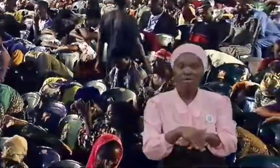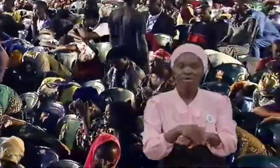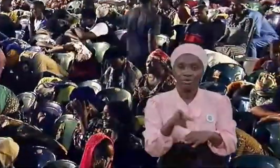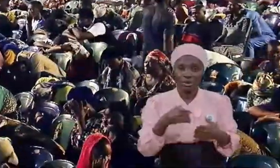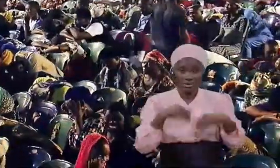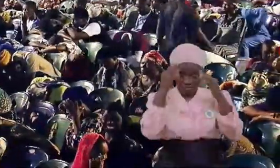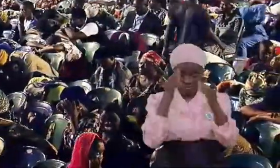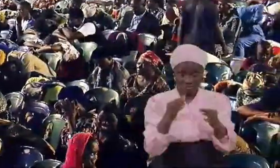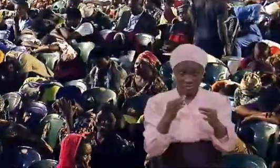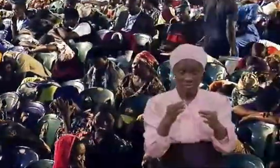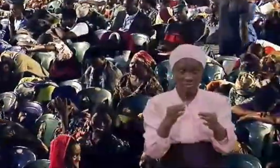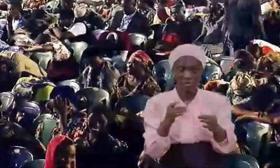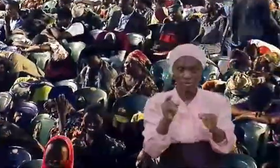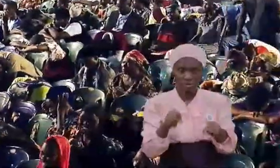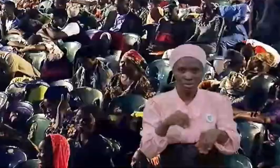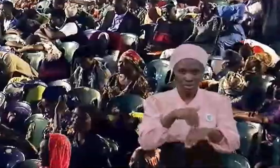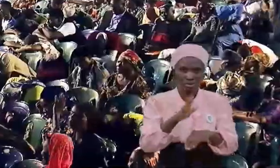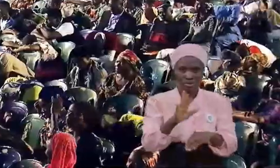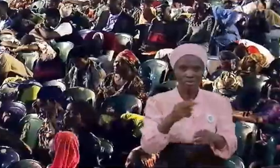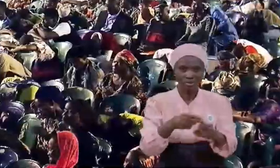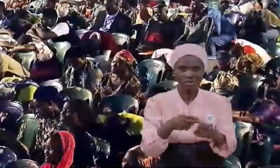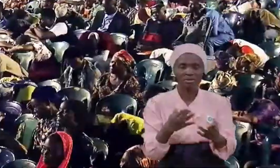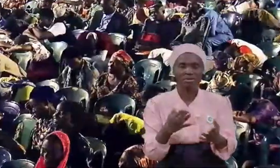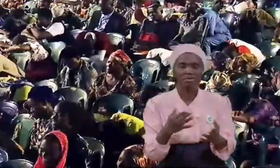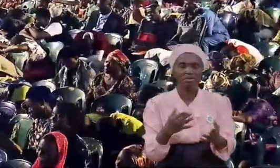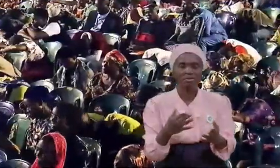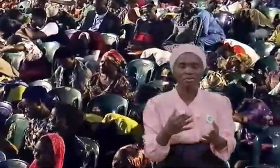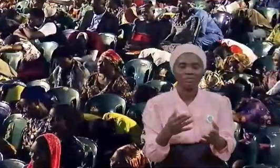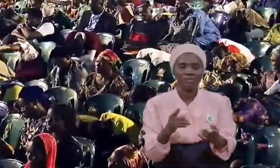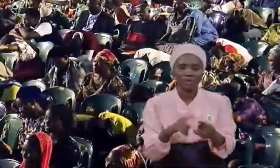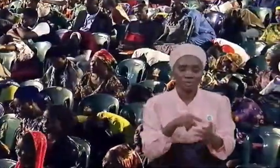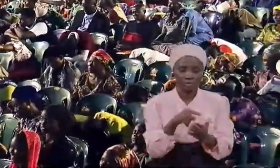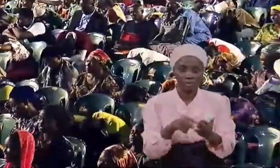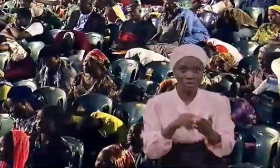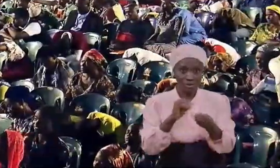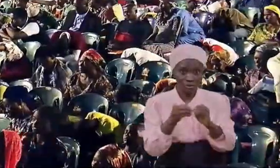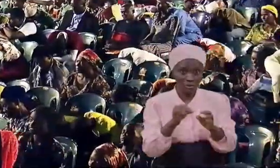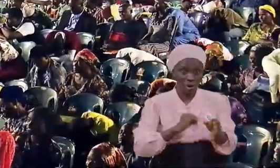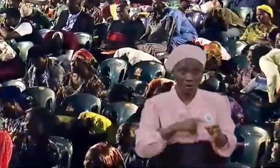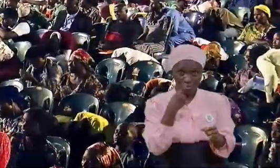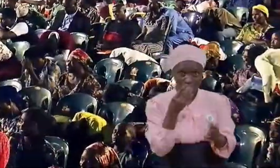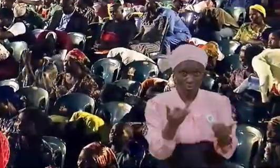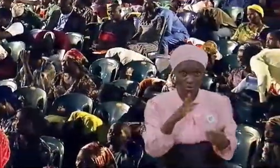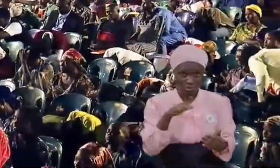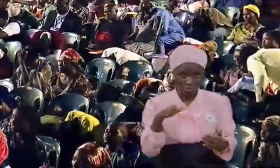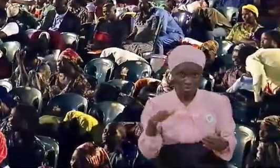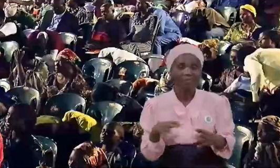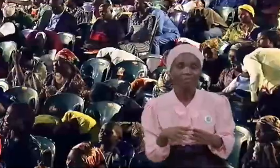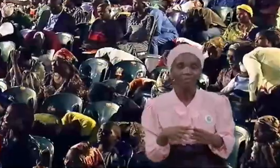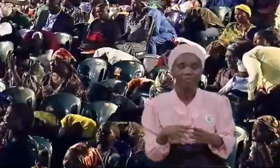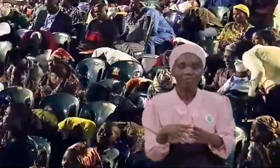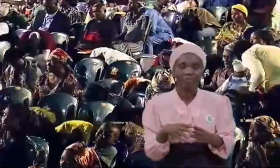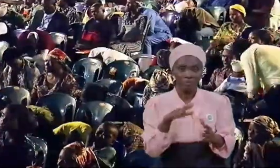la télé, ou bien si vous nous écoutez à la radio, vous pouvez noter ce numéro et nous envoyer des